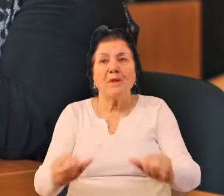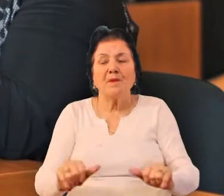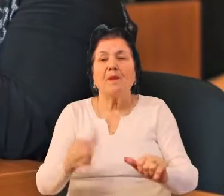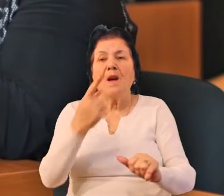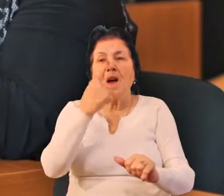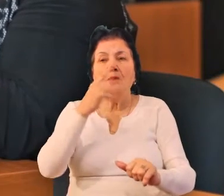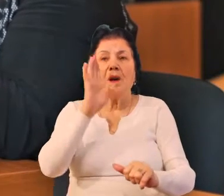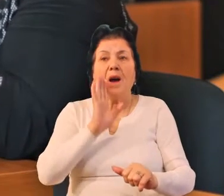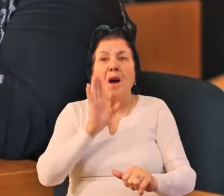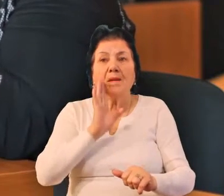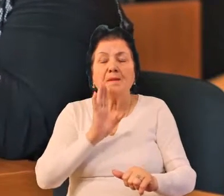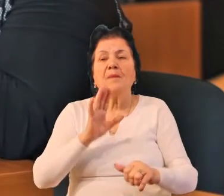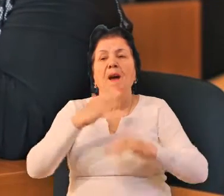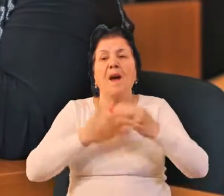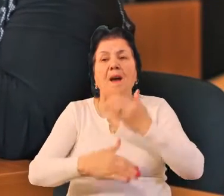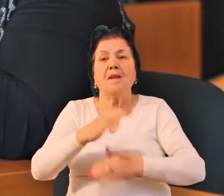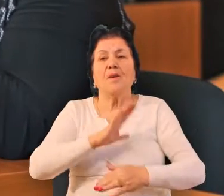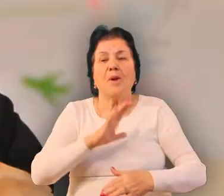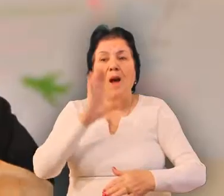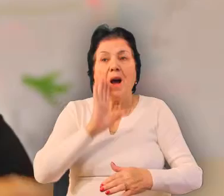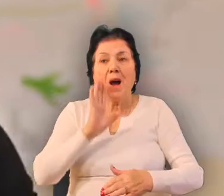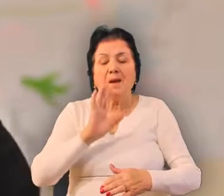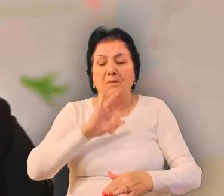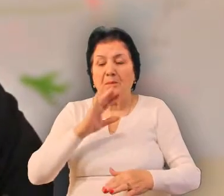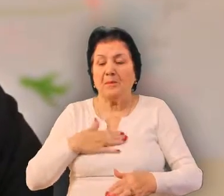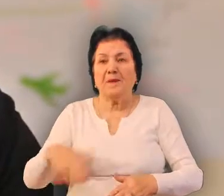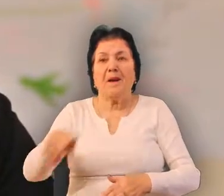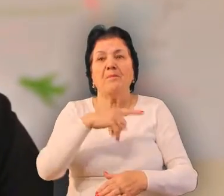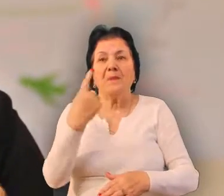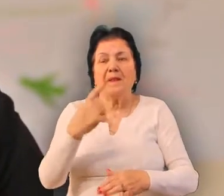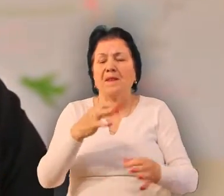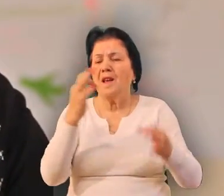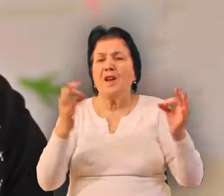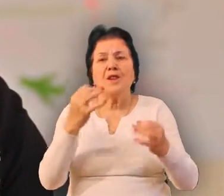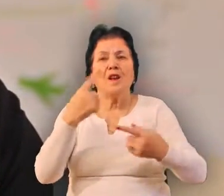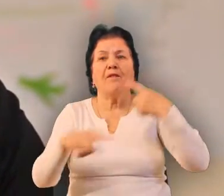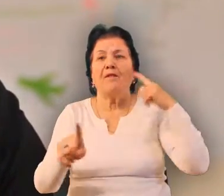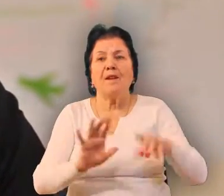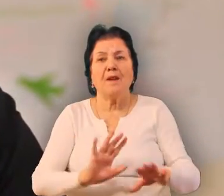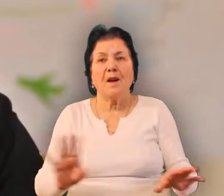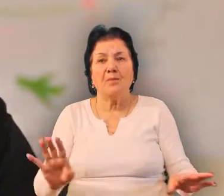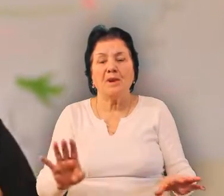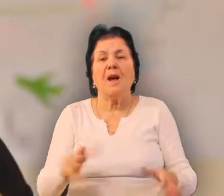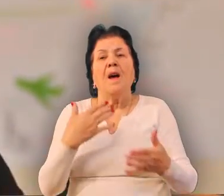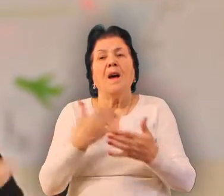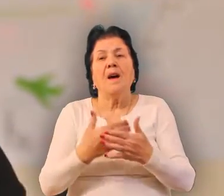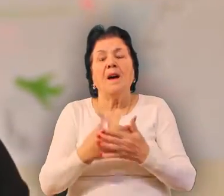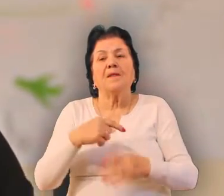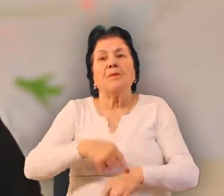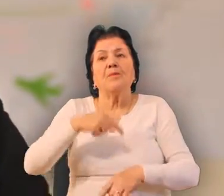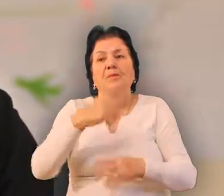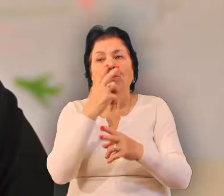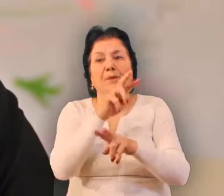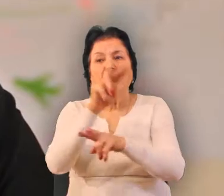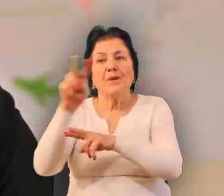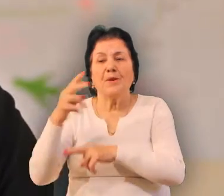xanım sizdən biridir. O heç nə ilə fərqlənmir. Hətta müşahidələr göstərir ki, işə o qədər